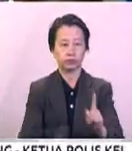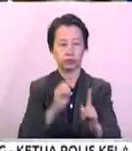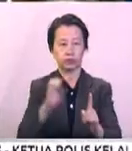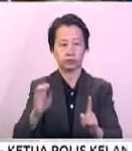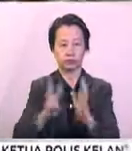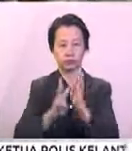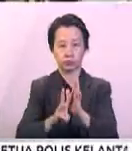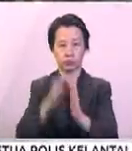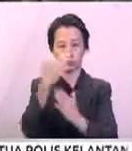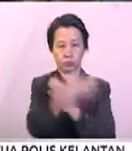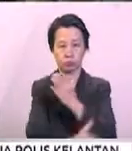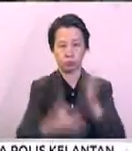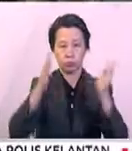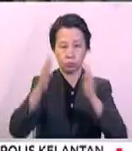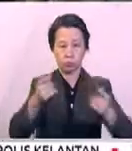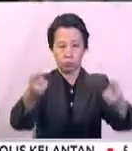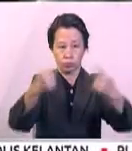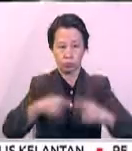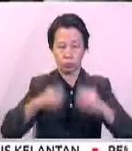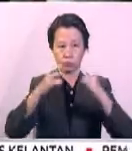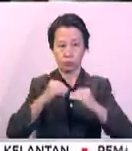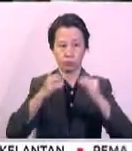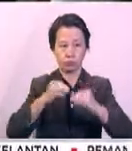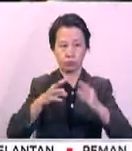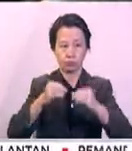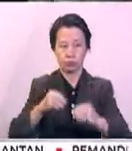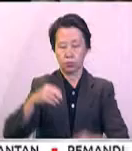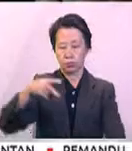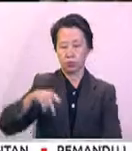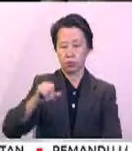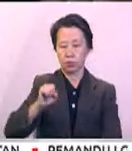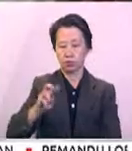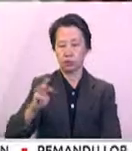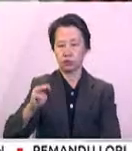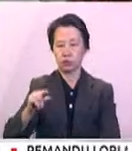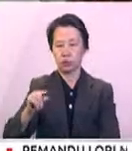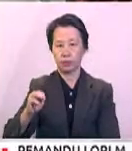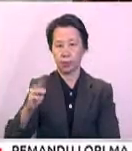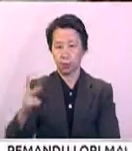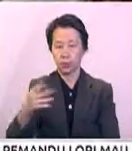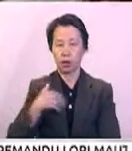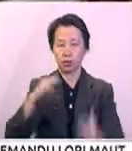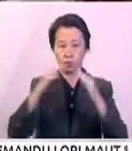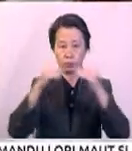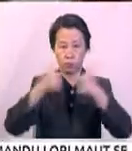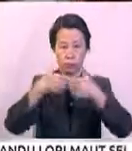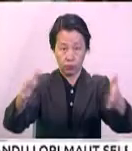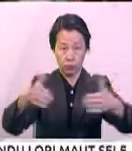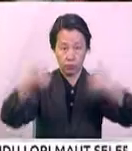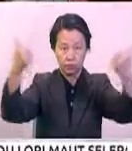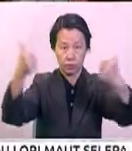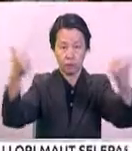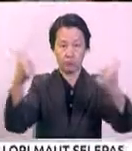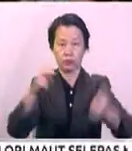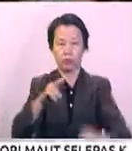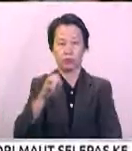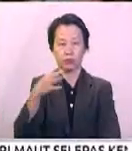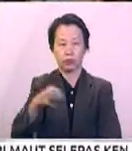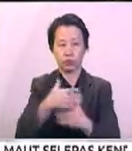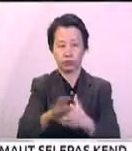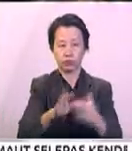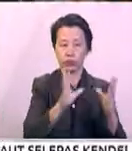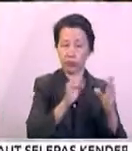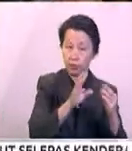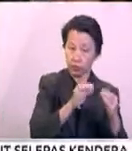perwakilan dari seluruh negara menghadiri mesyuarat tersebut PSS gmk turut mengadakan rumah terbuka aidilfitri 2019 selepas